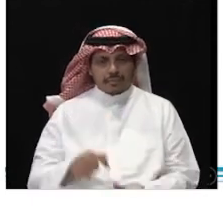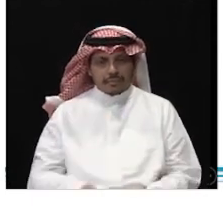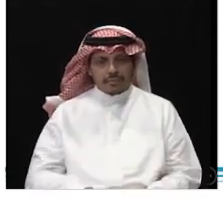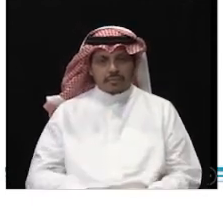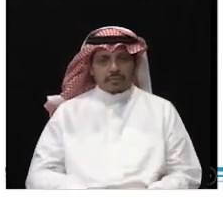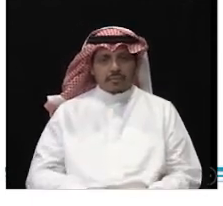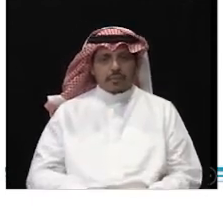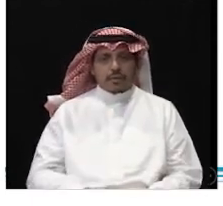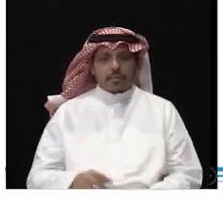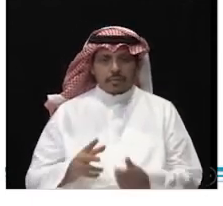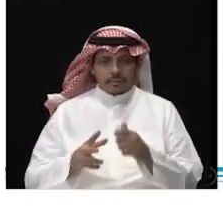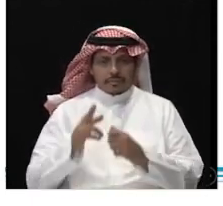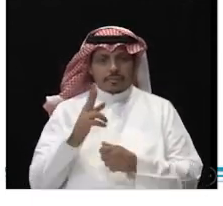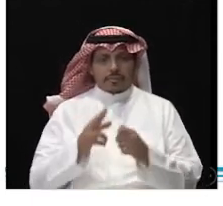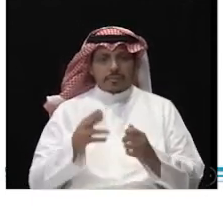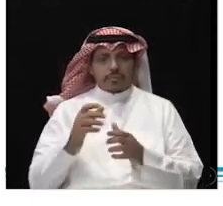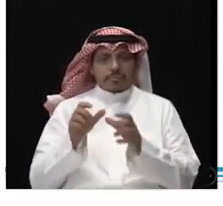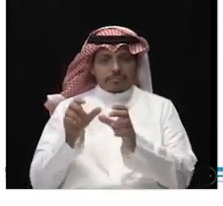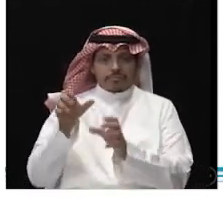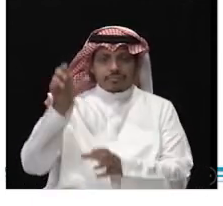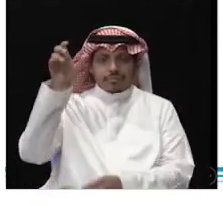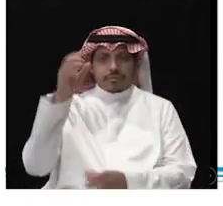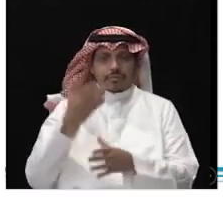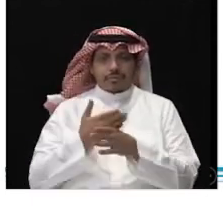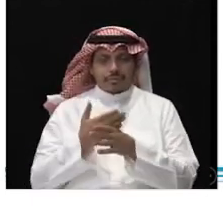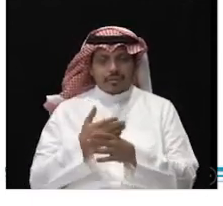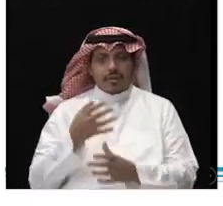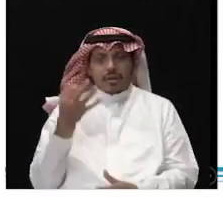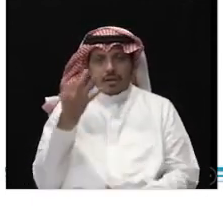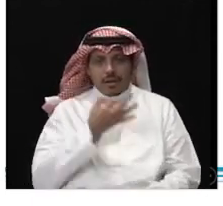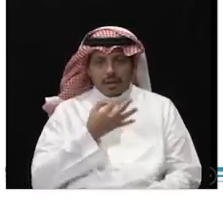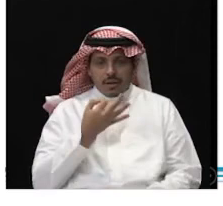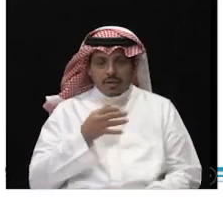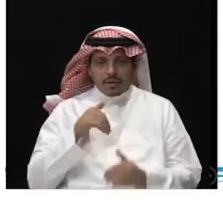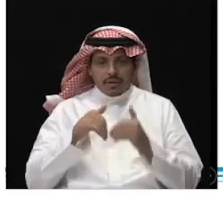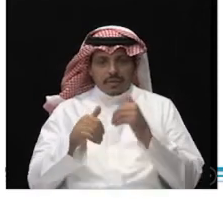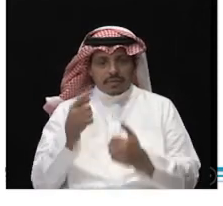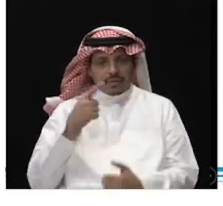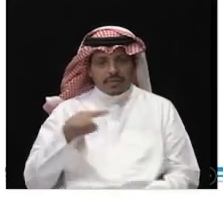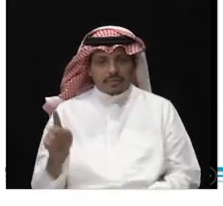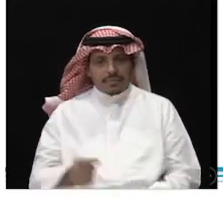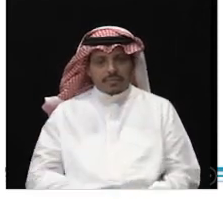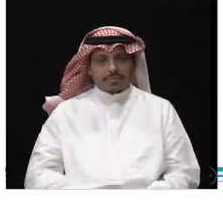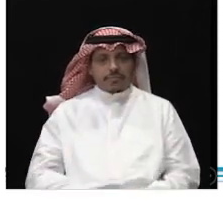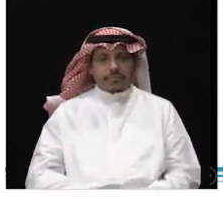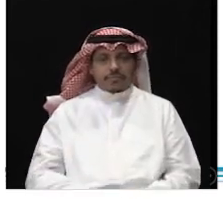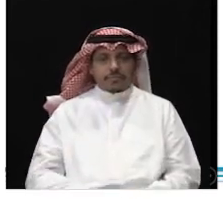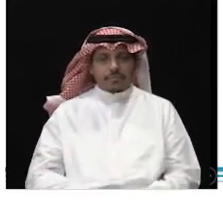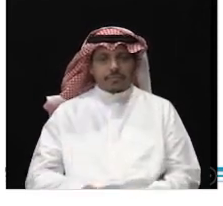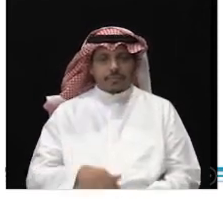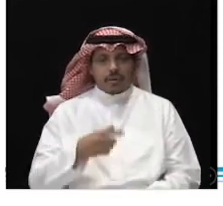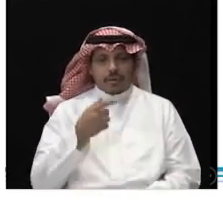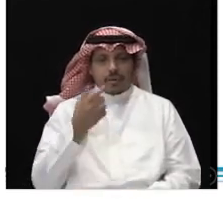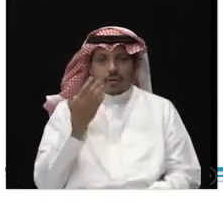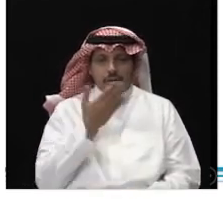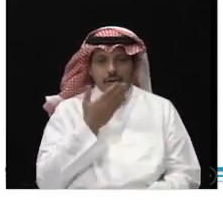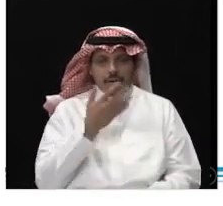مصرف، مصرف، مصرف، أحسنتم. نواصل القراءة،